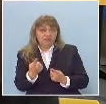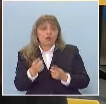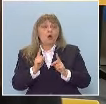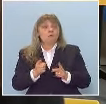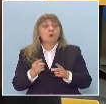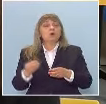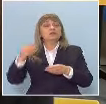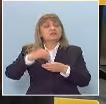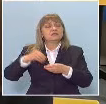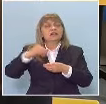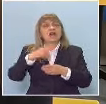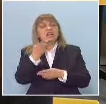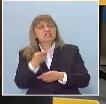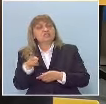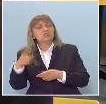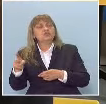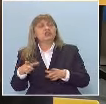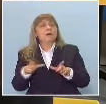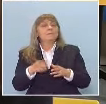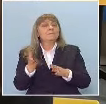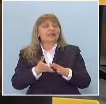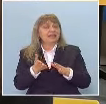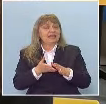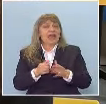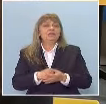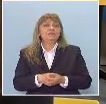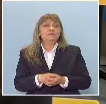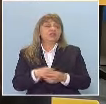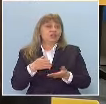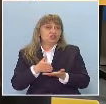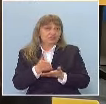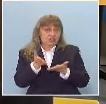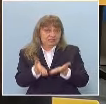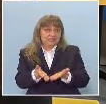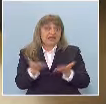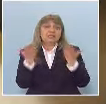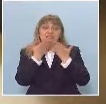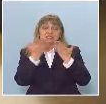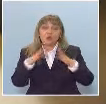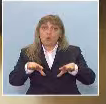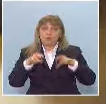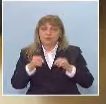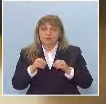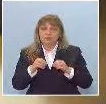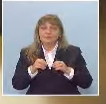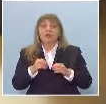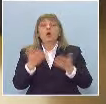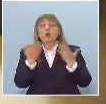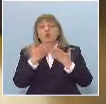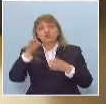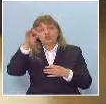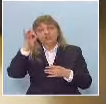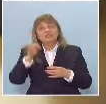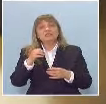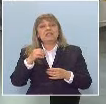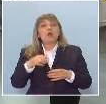могат да се качват различни материали и чрез тях всъщност да се обучаваме. Съучениците и също